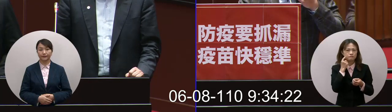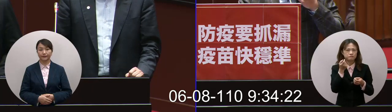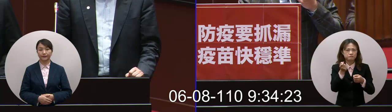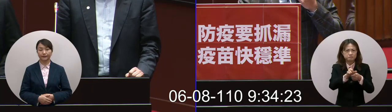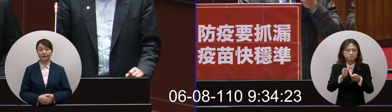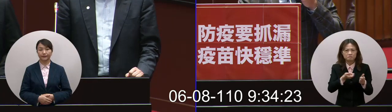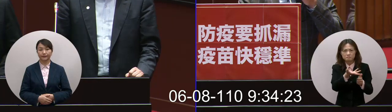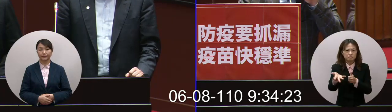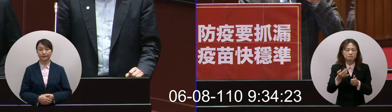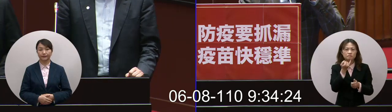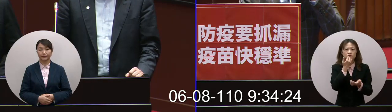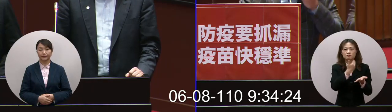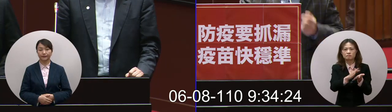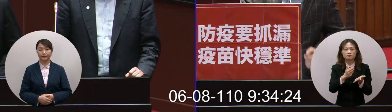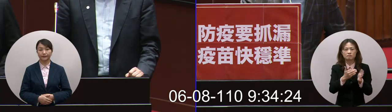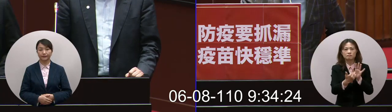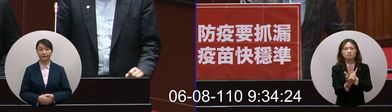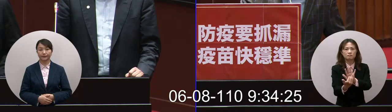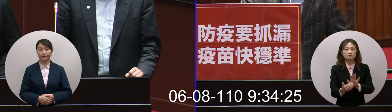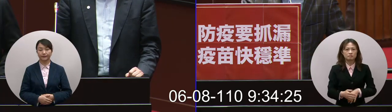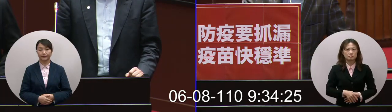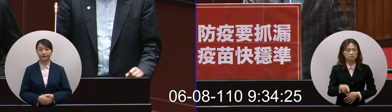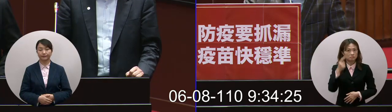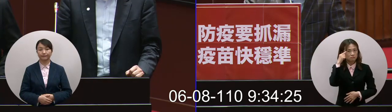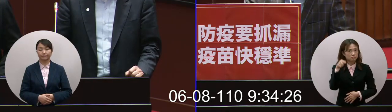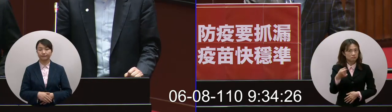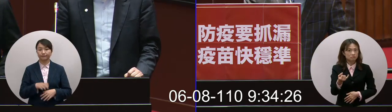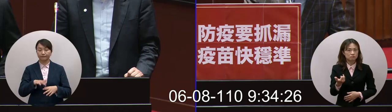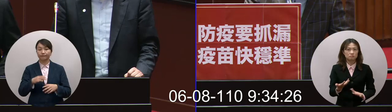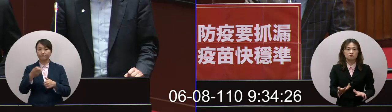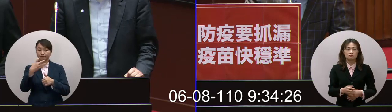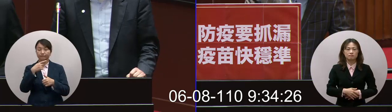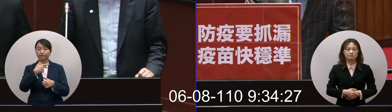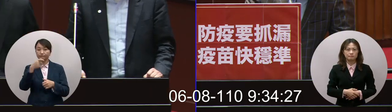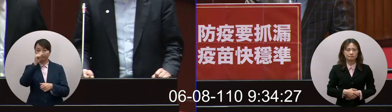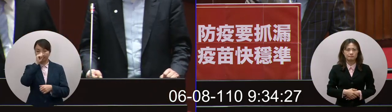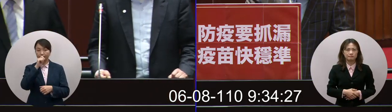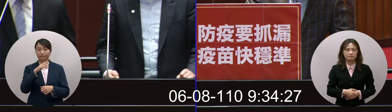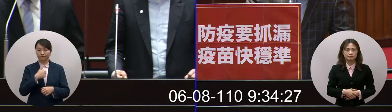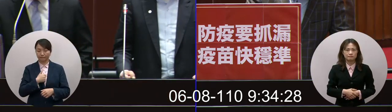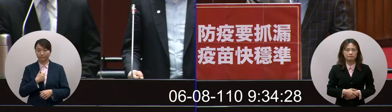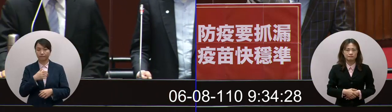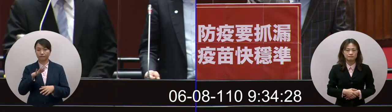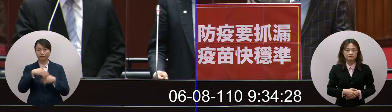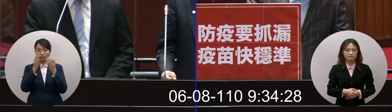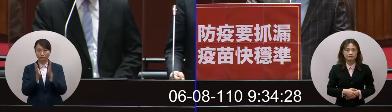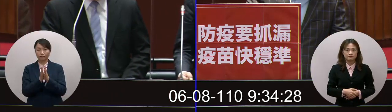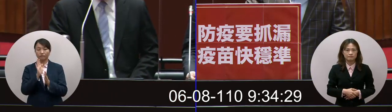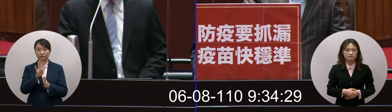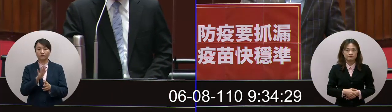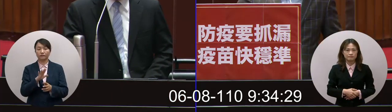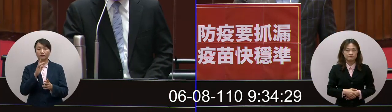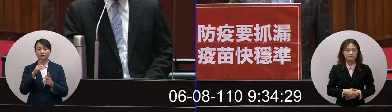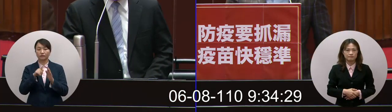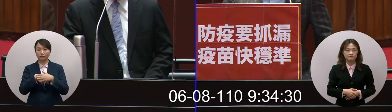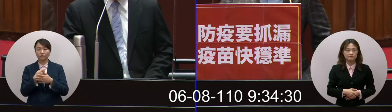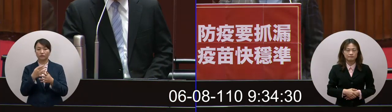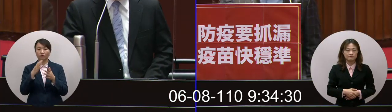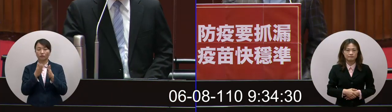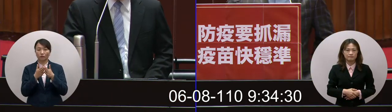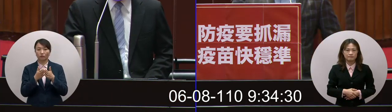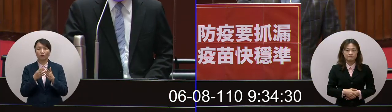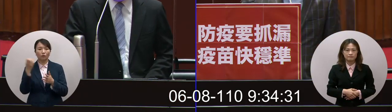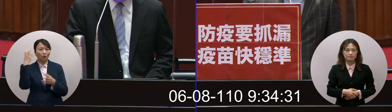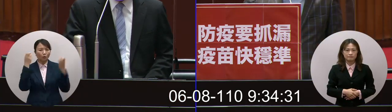志。伊着你听起来，即、這个建议安怎？ 即、這个建议真好，啊，其实拢有，啊，之所以谣言